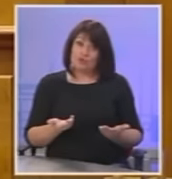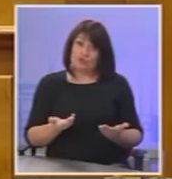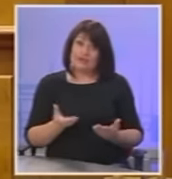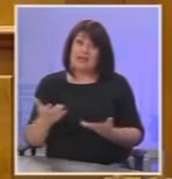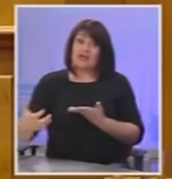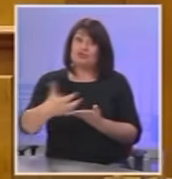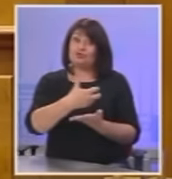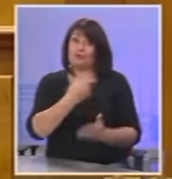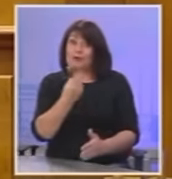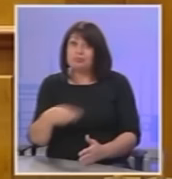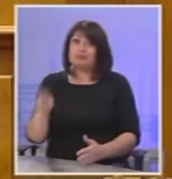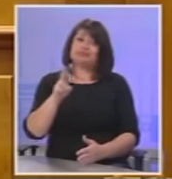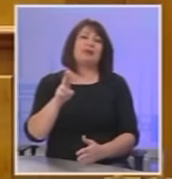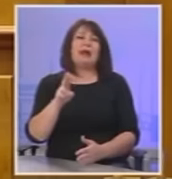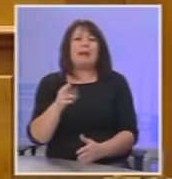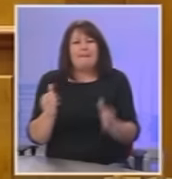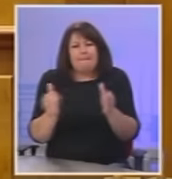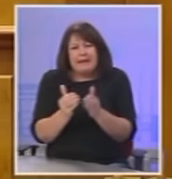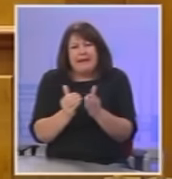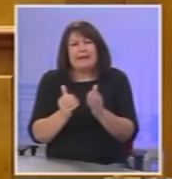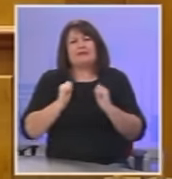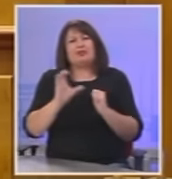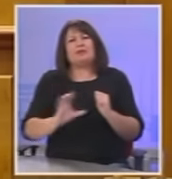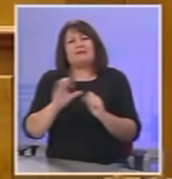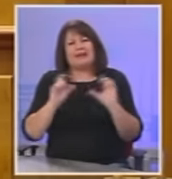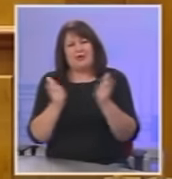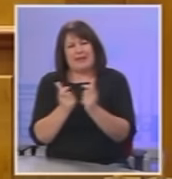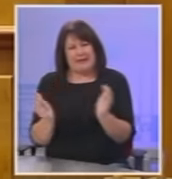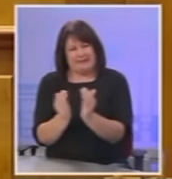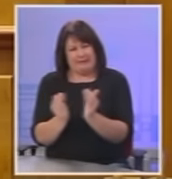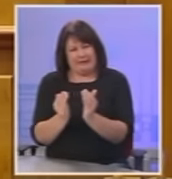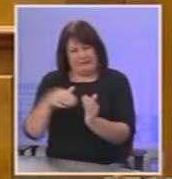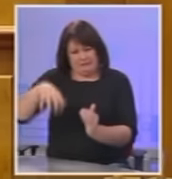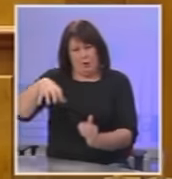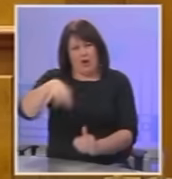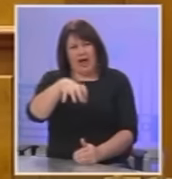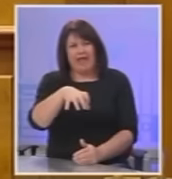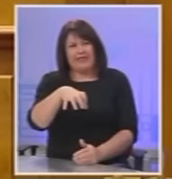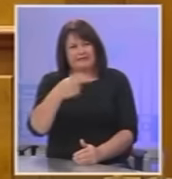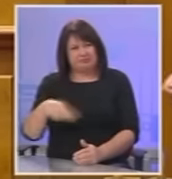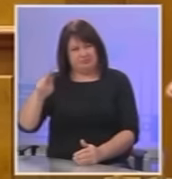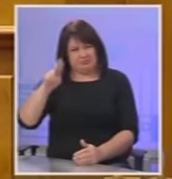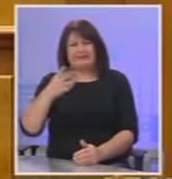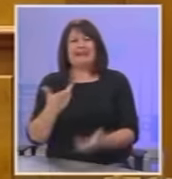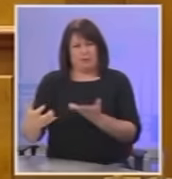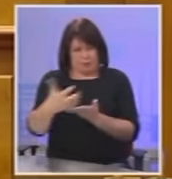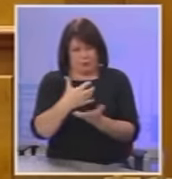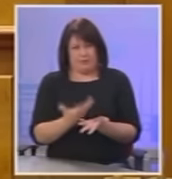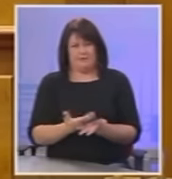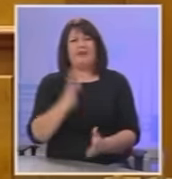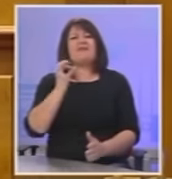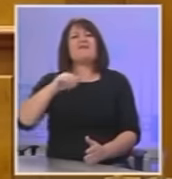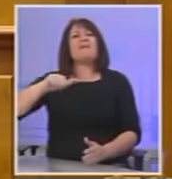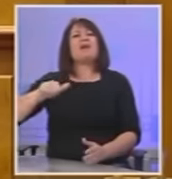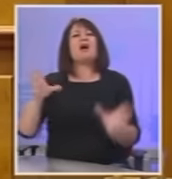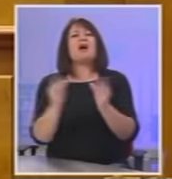έσοδα αν εξοντώσετε μικρές τουριστικές οικογενειακές μονάδες? αν ότι δεν αρκεί η αύξηση του ΦΠΑ